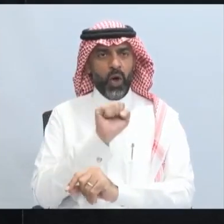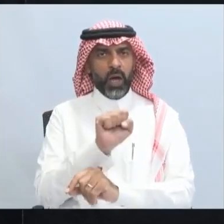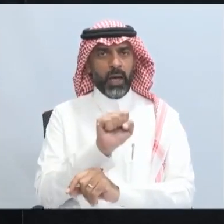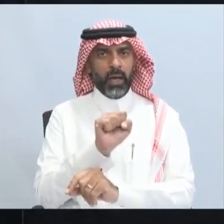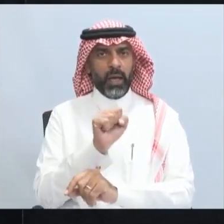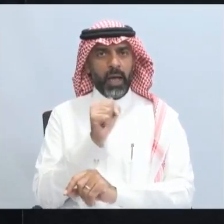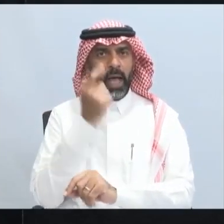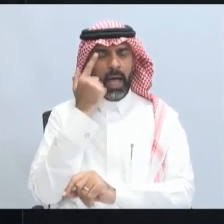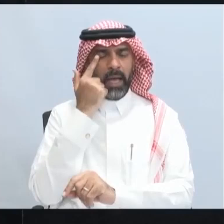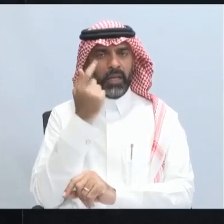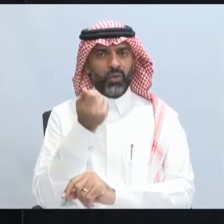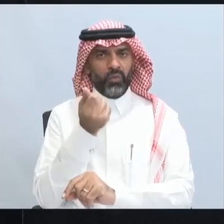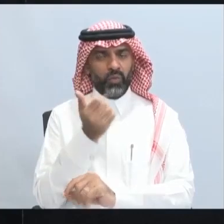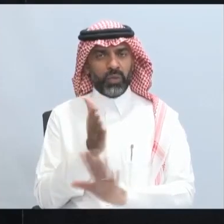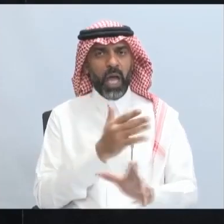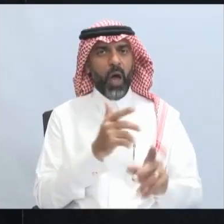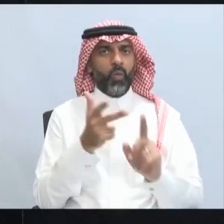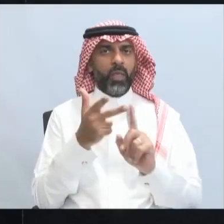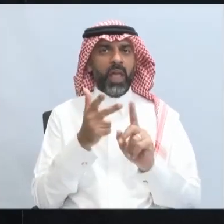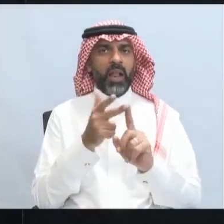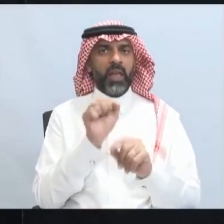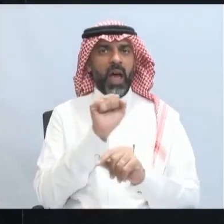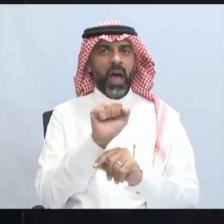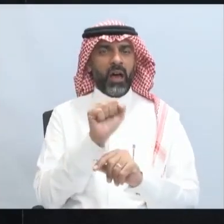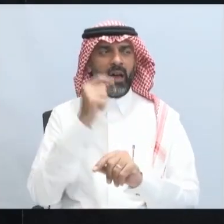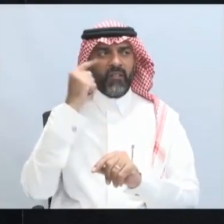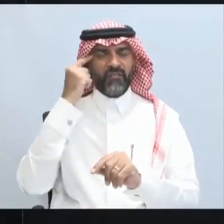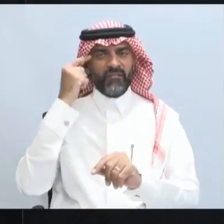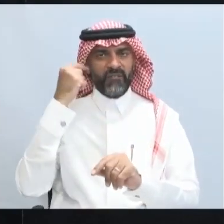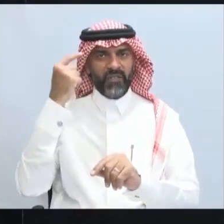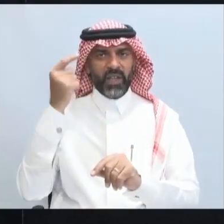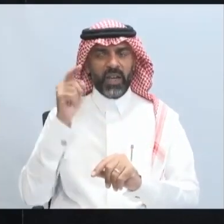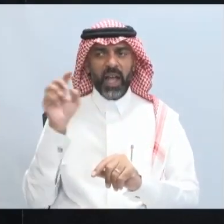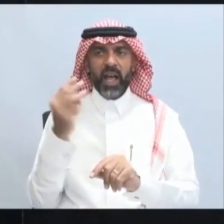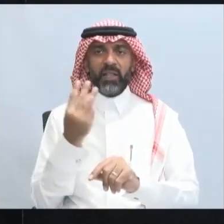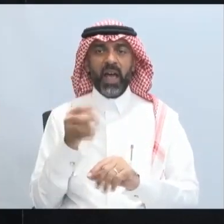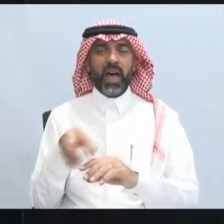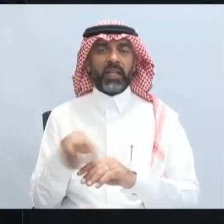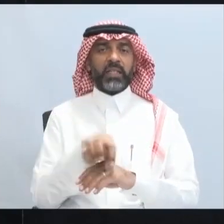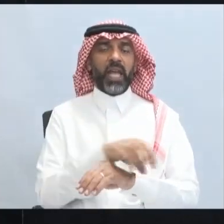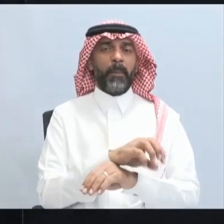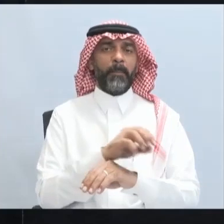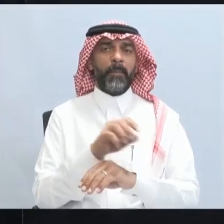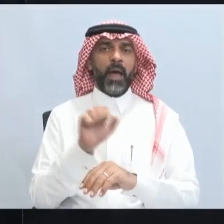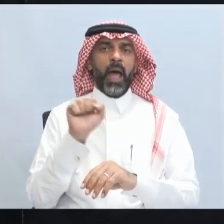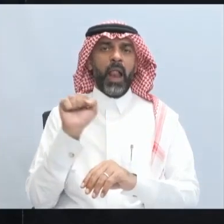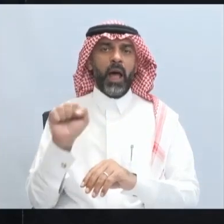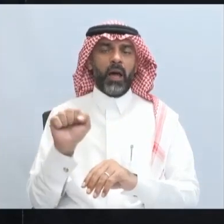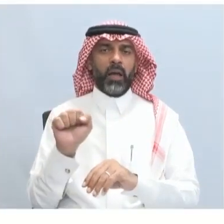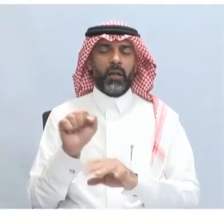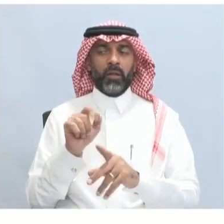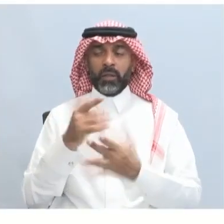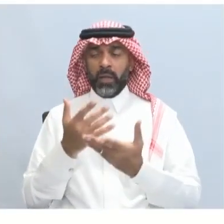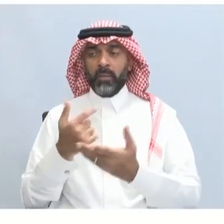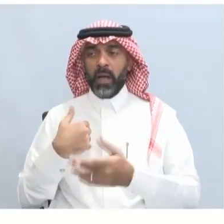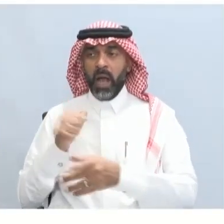العيني او محل الحق الفكري هذه الامور الثلاثه وهي اقسام محل الحق هذا الحق لا يمكن